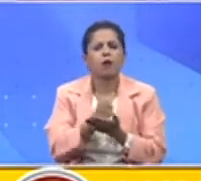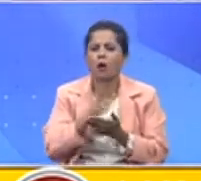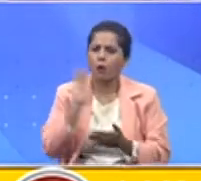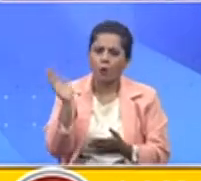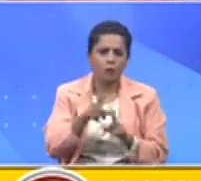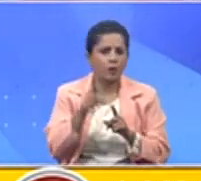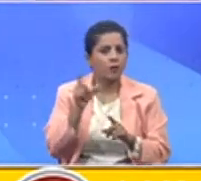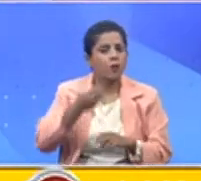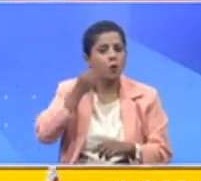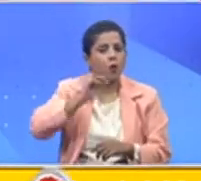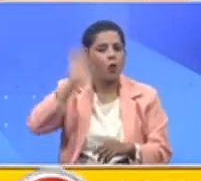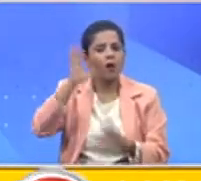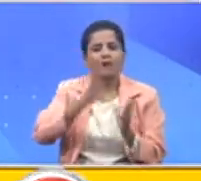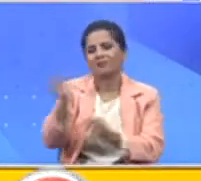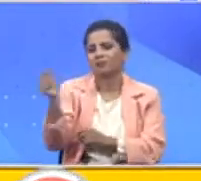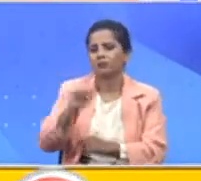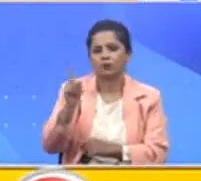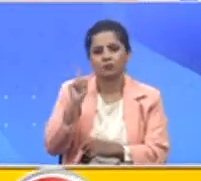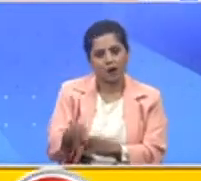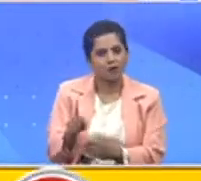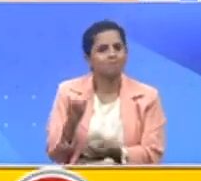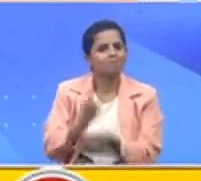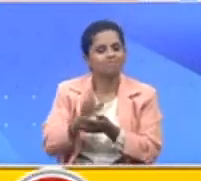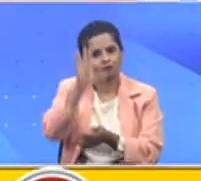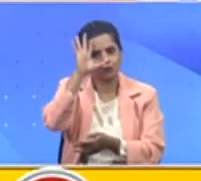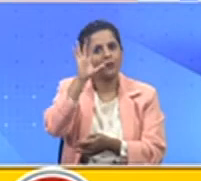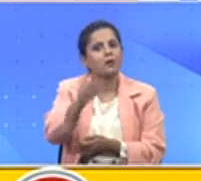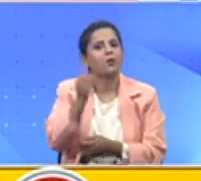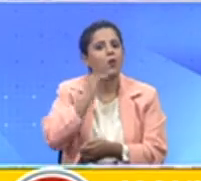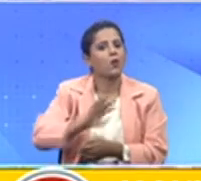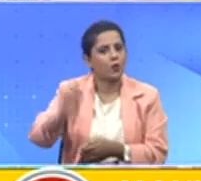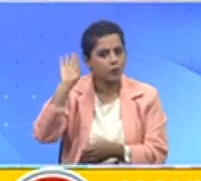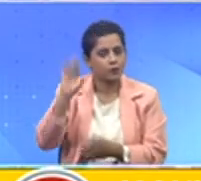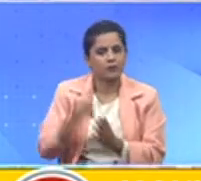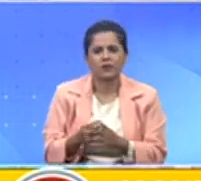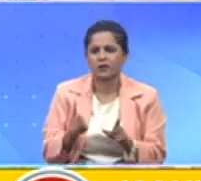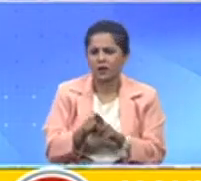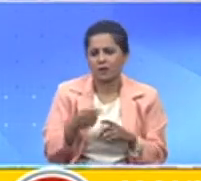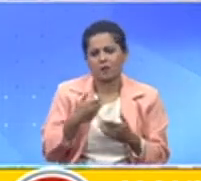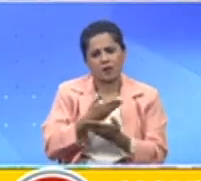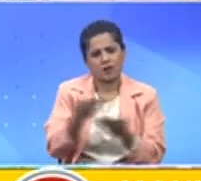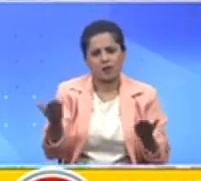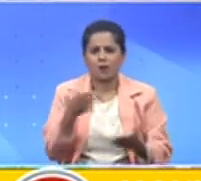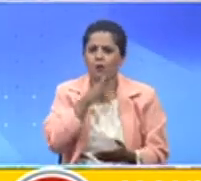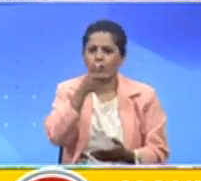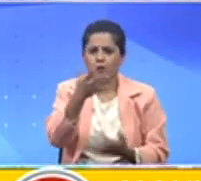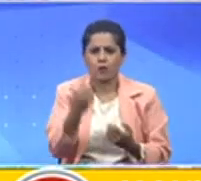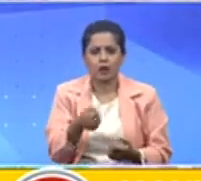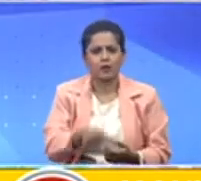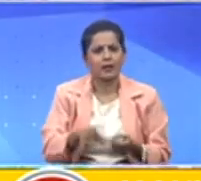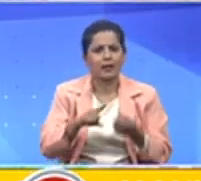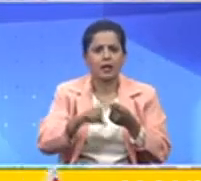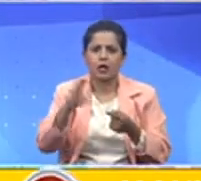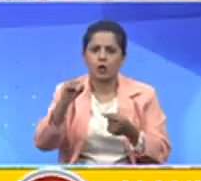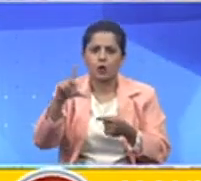हैं मेरे प्यारे देश वास्यों, कई बार जब हम ecology,